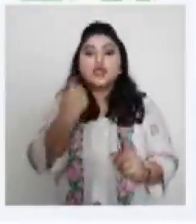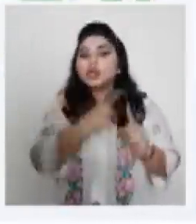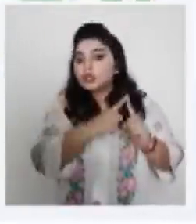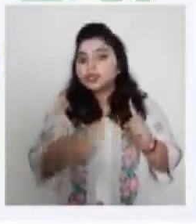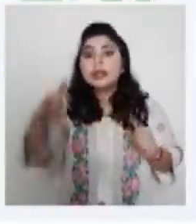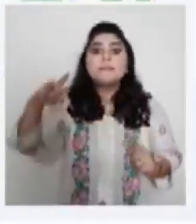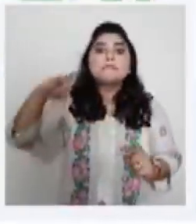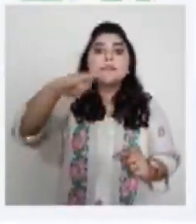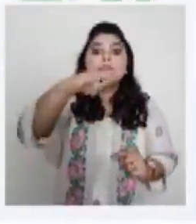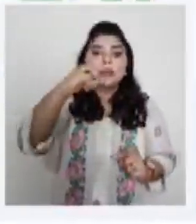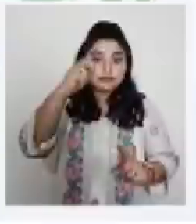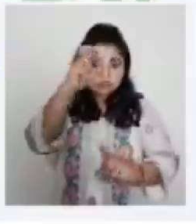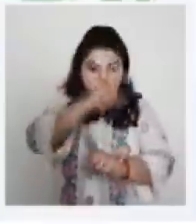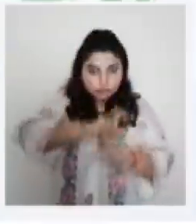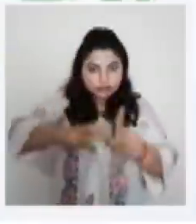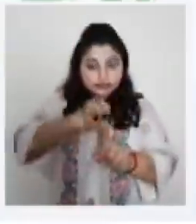৪,২১৭ জন।